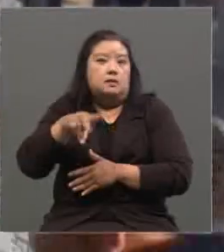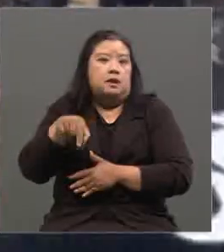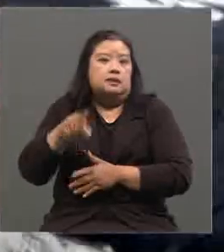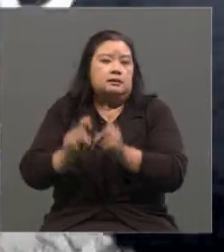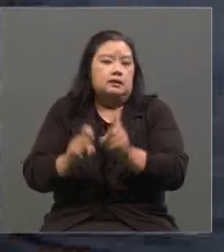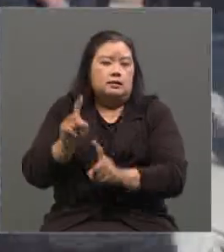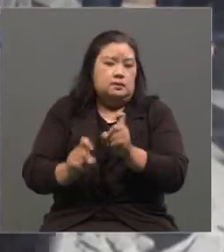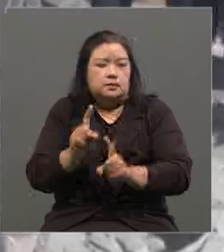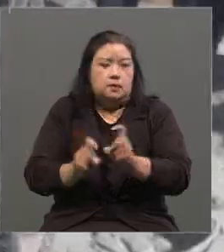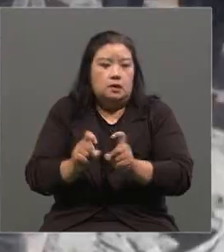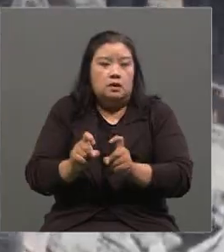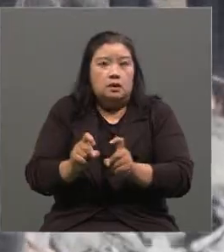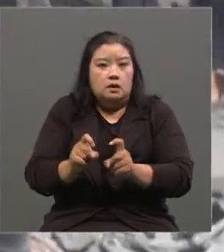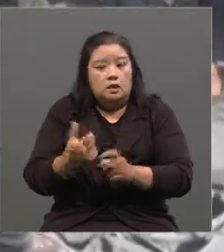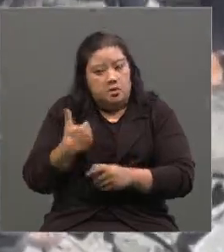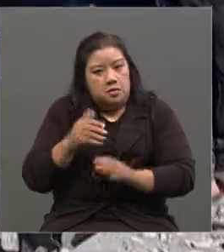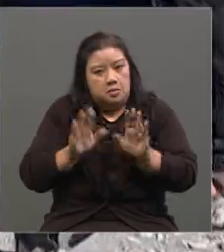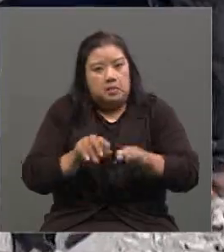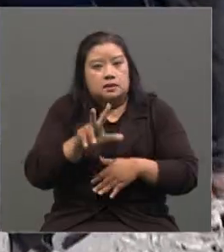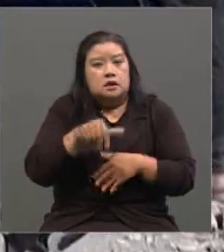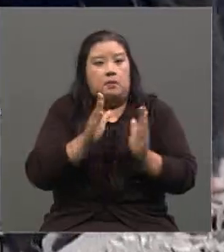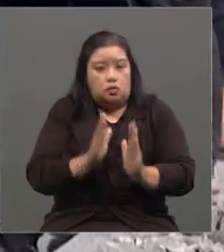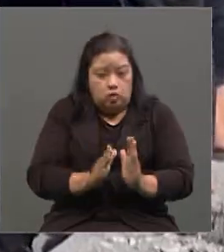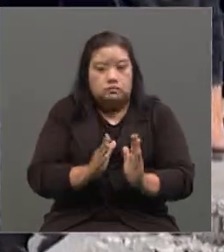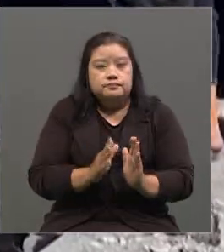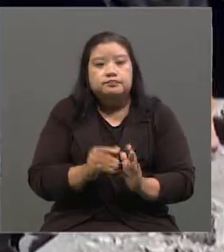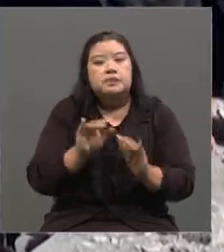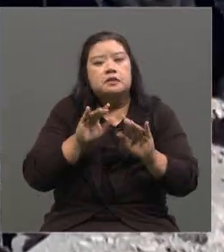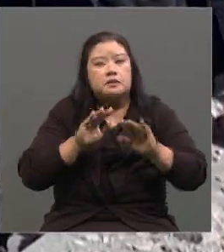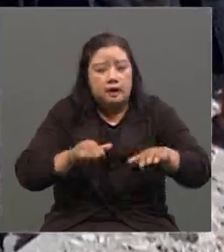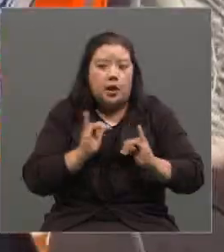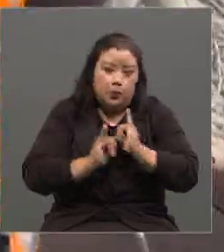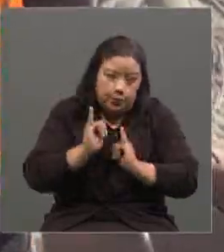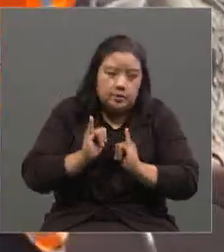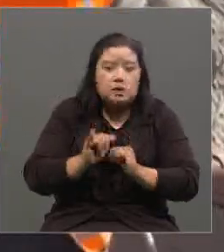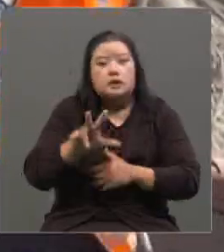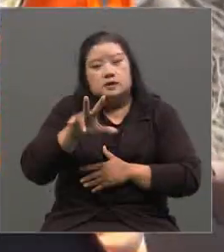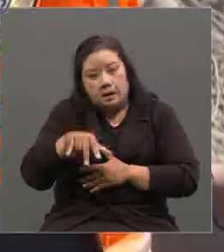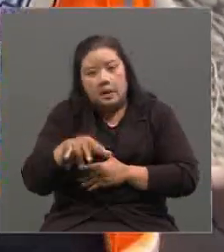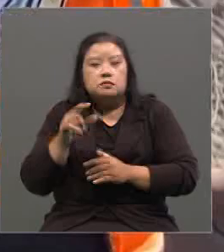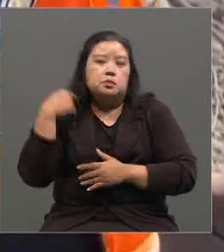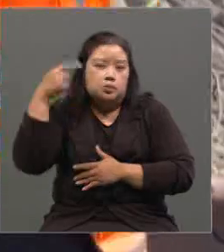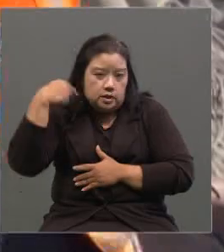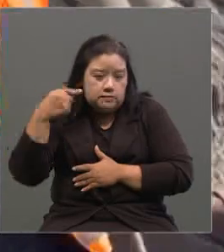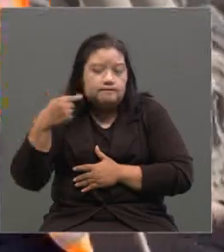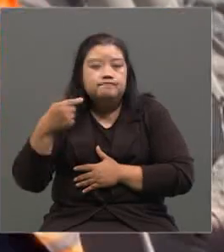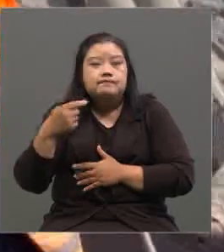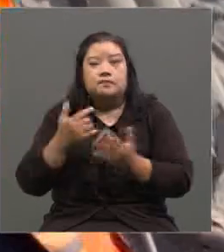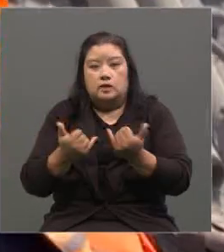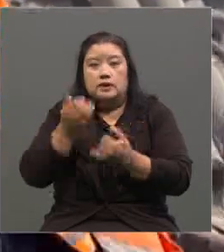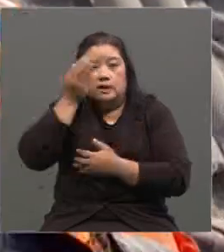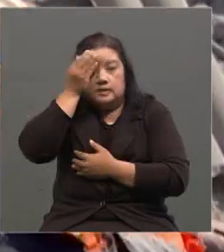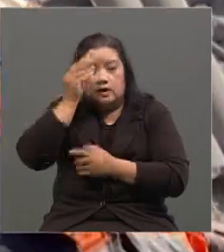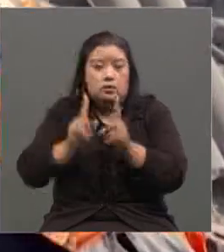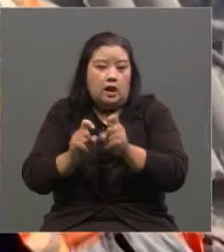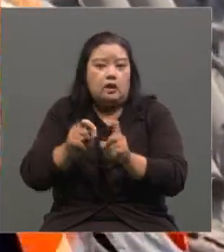ที่เสียชีวิตไปเนี่ยเกือบ 3,000เป็นเด็กและกว่า1,700คนเป็นสุภาพสตรีขณะที่ฟากฝั่งอิสราเอลมีตัวเลขเสีย